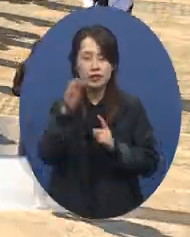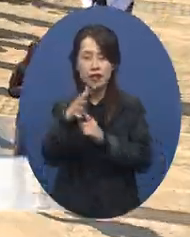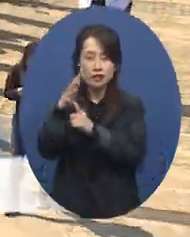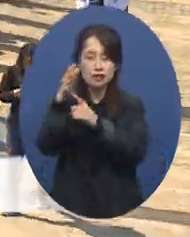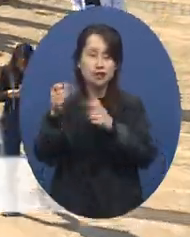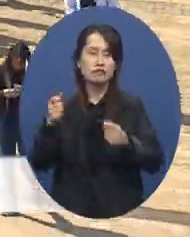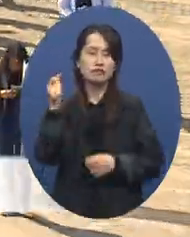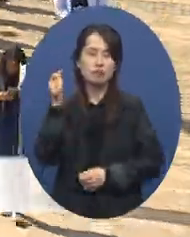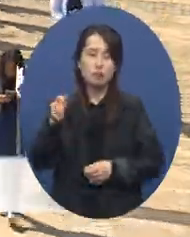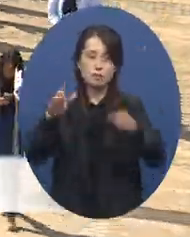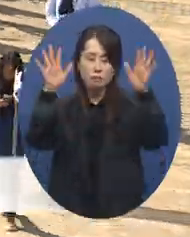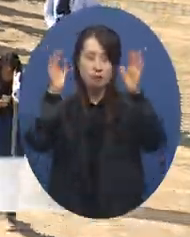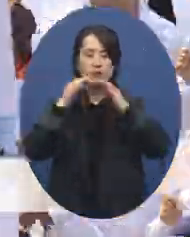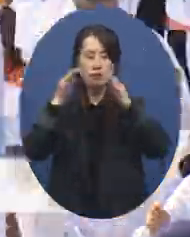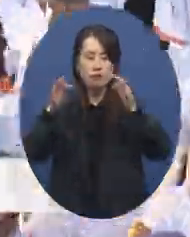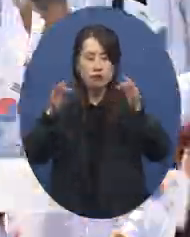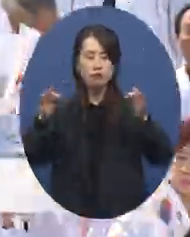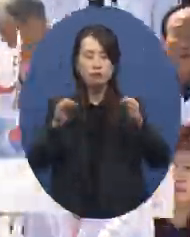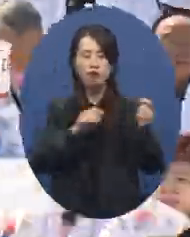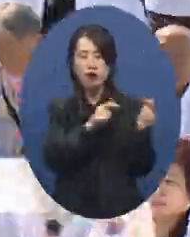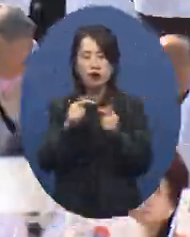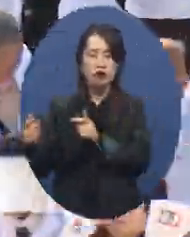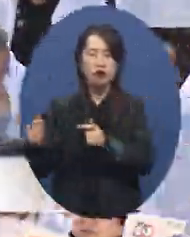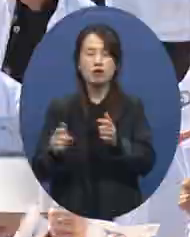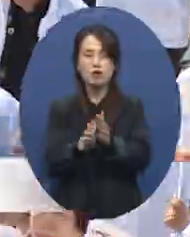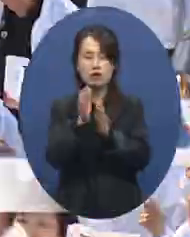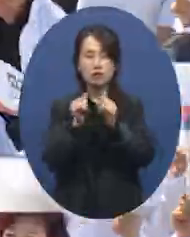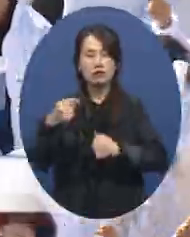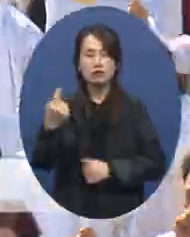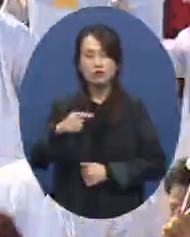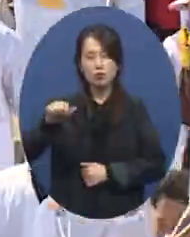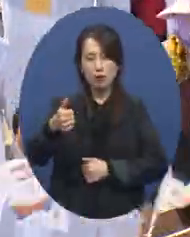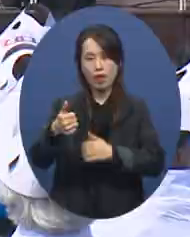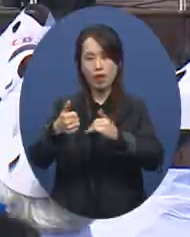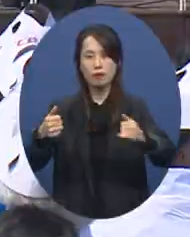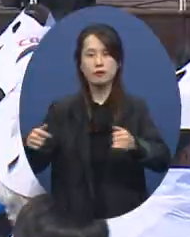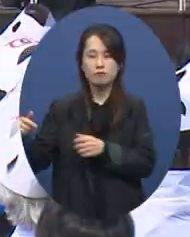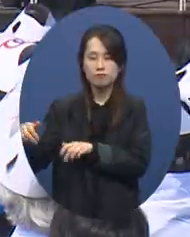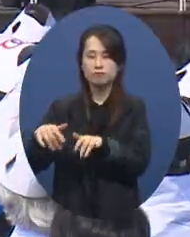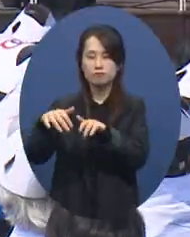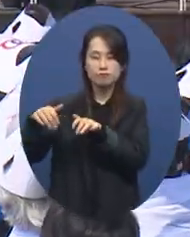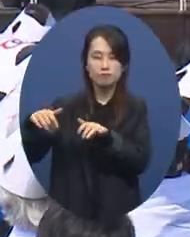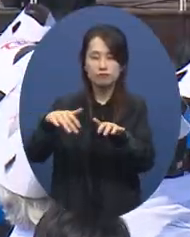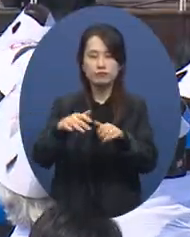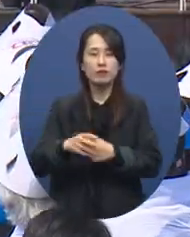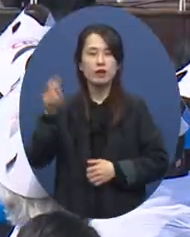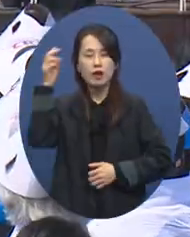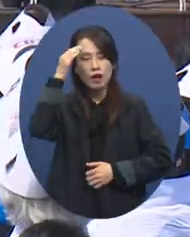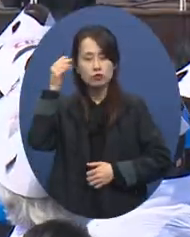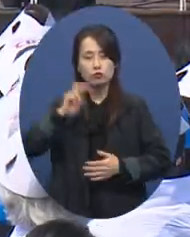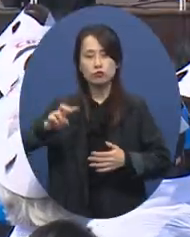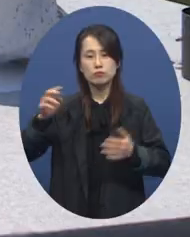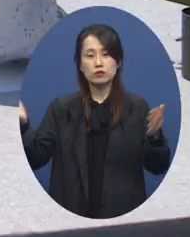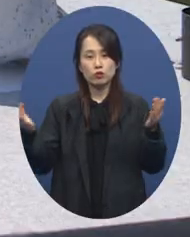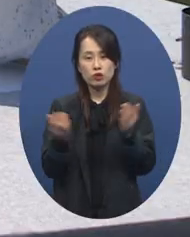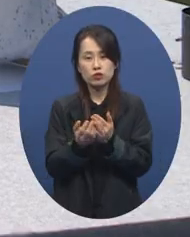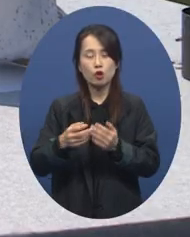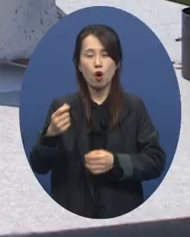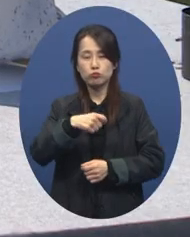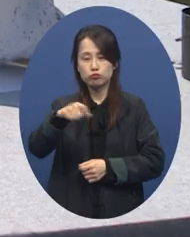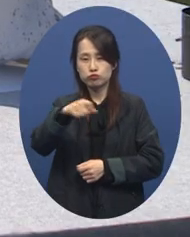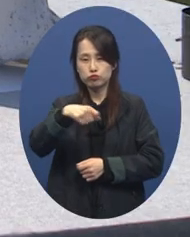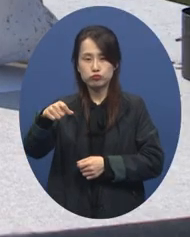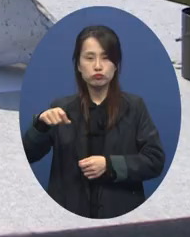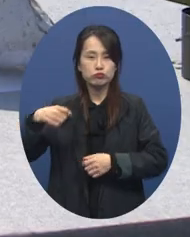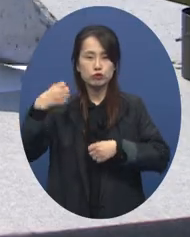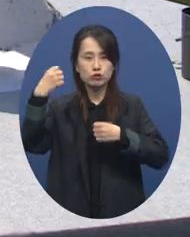태극기를 들고 만세를 외치며 남녀노소 시민 1,500여 명이 걸어옵니다. 농악에 맞춰 화합과 평화의 의미를 담은